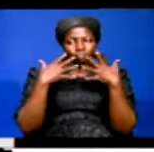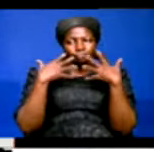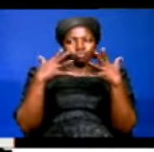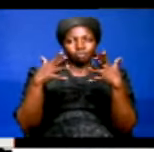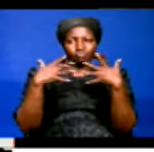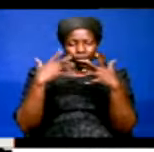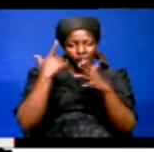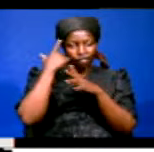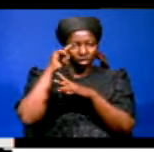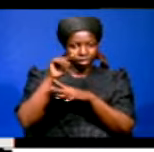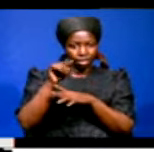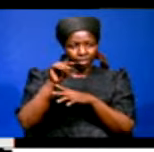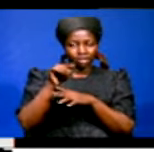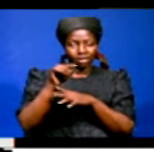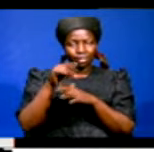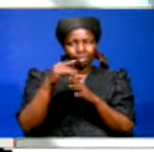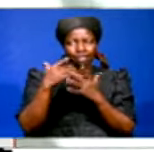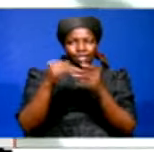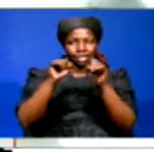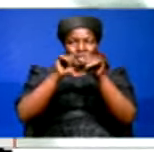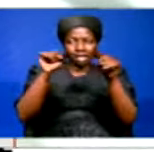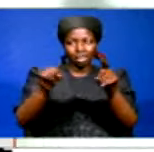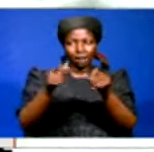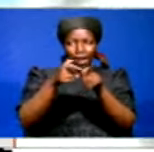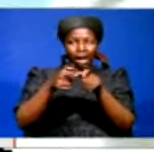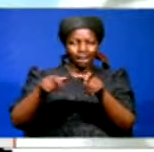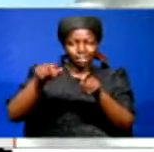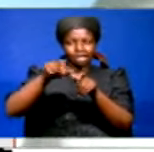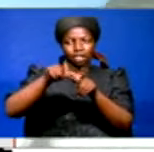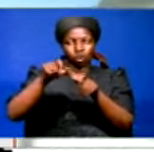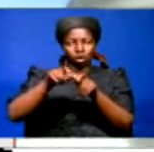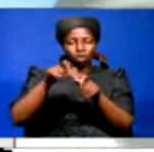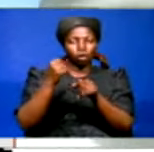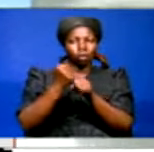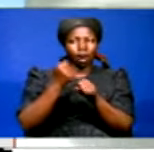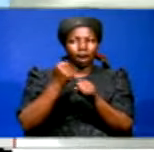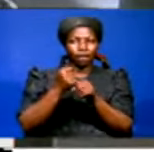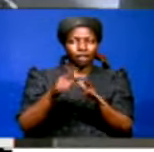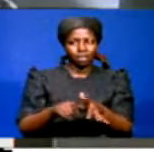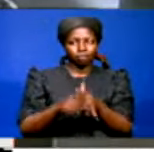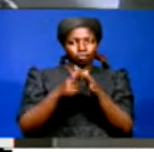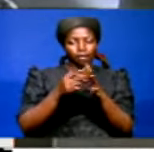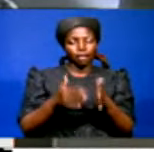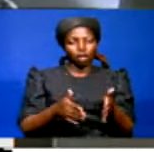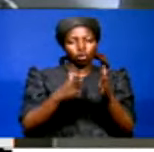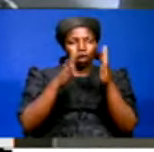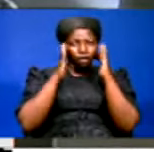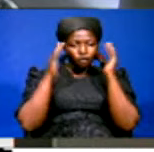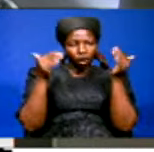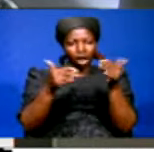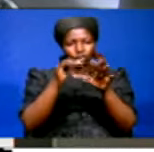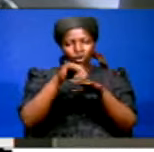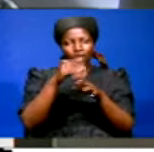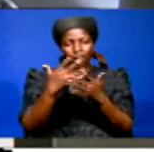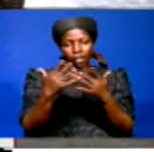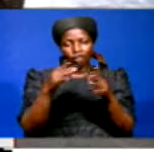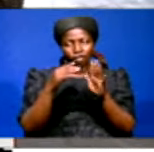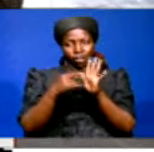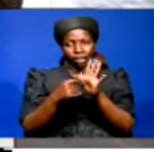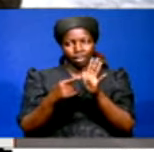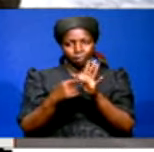Kazi ya marekebisho ya ziada ya barabara iliangazia vifaa kama vile vifaa vya kuhamisha